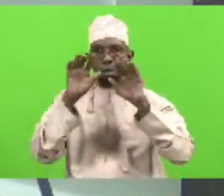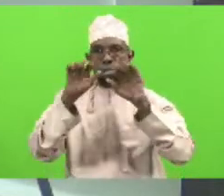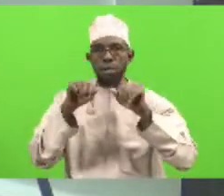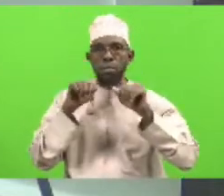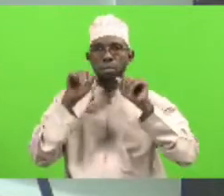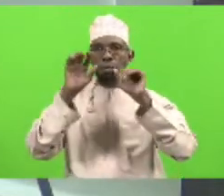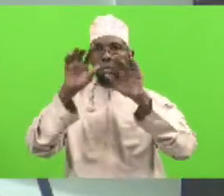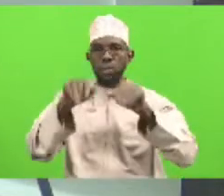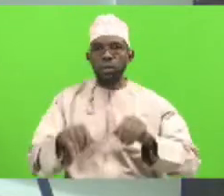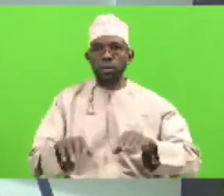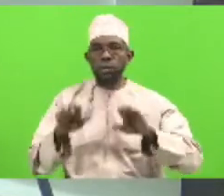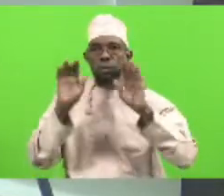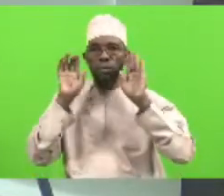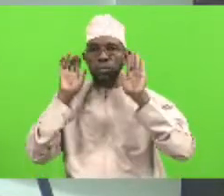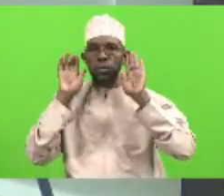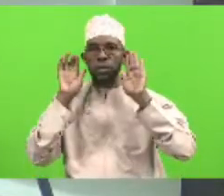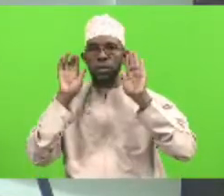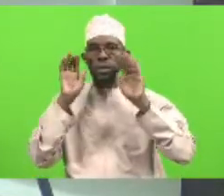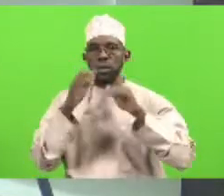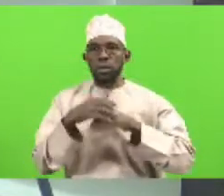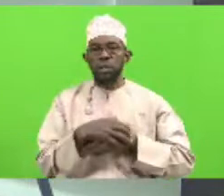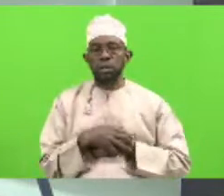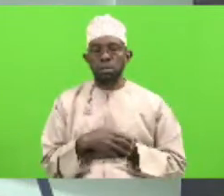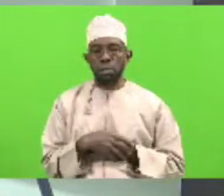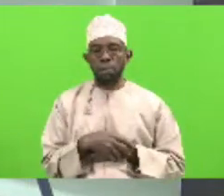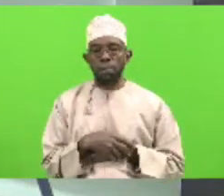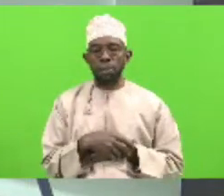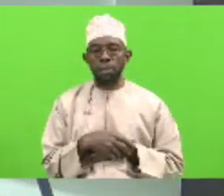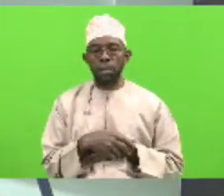الله حي على الصلاة